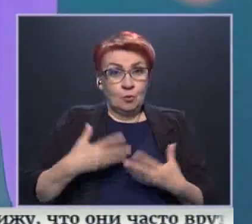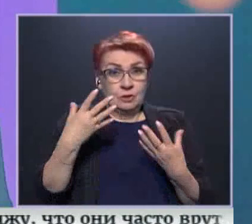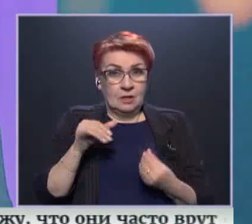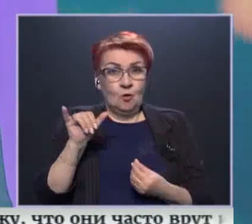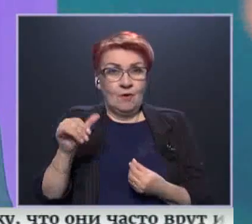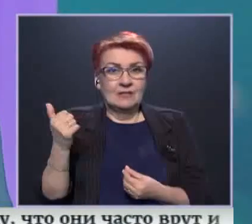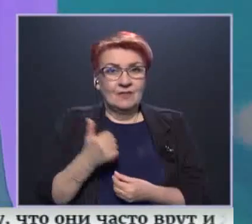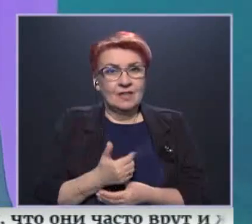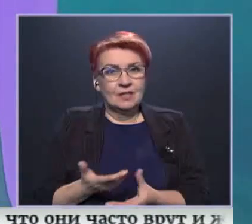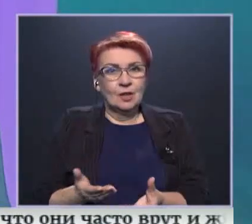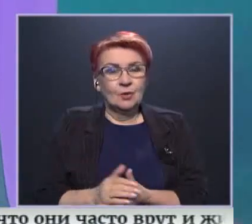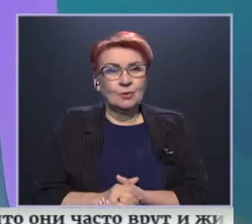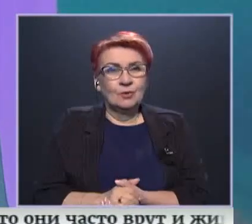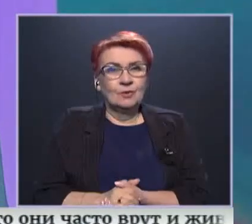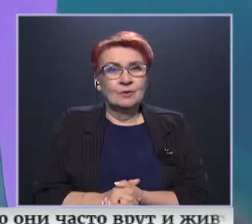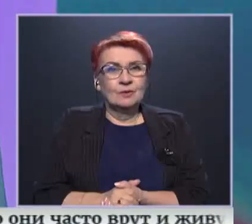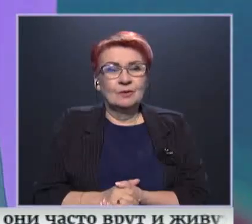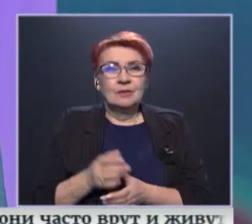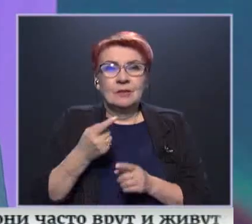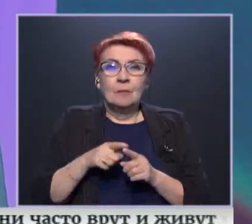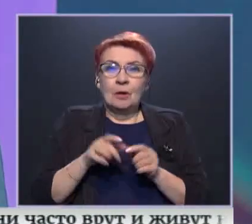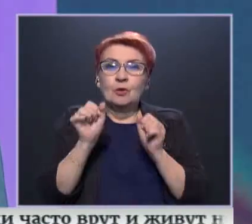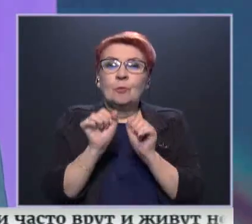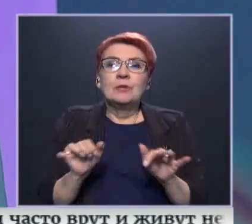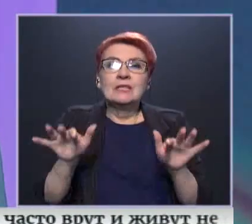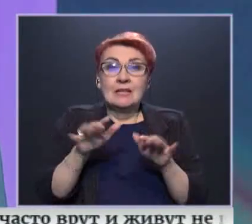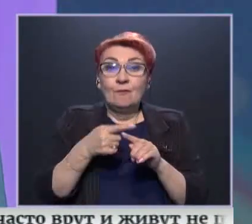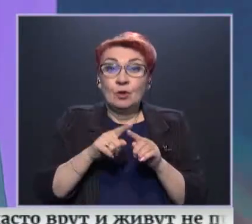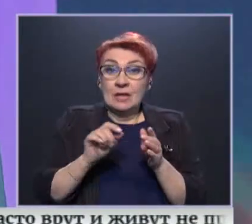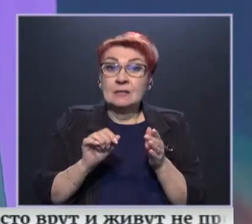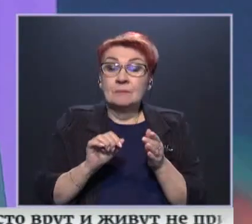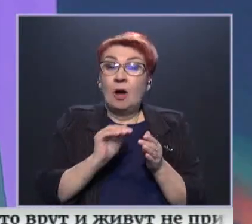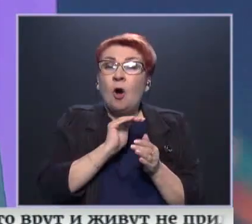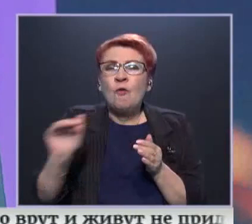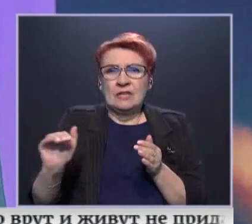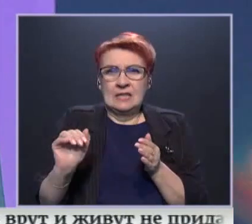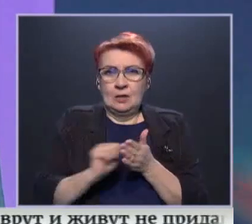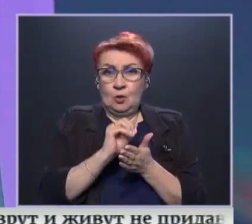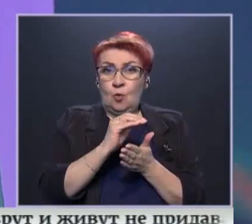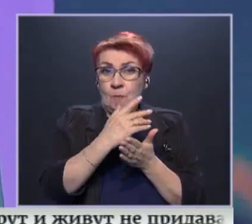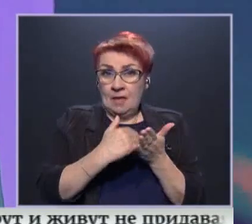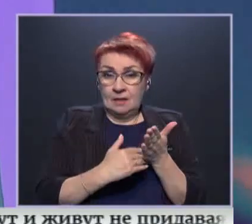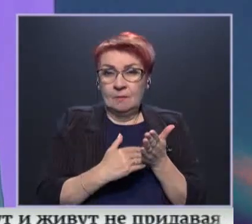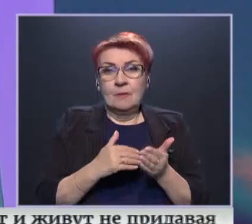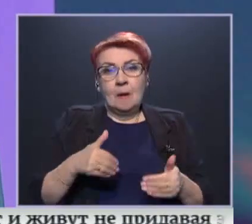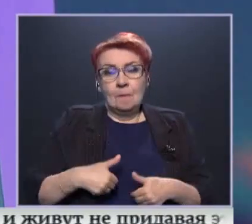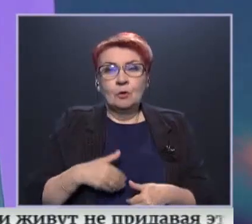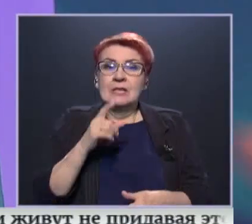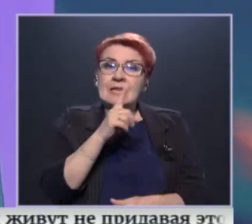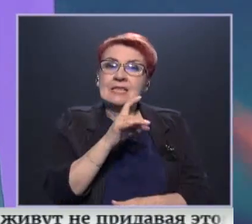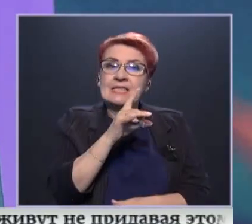даже. И поэтому благословляется вот этим документом официальным поститься в среду и пятницу.